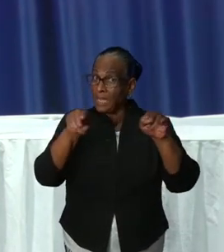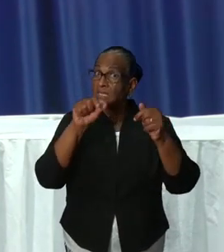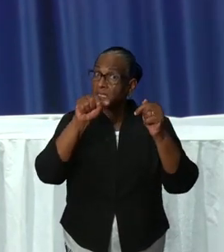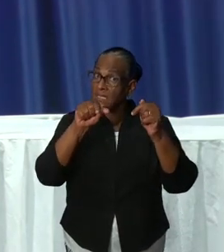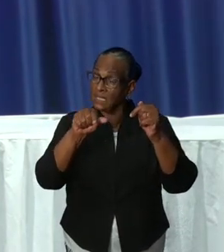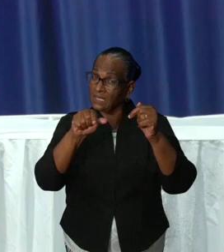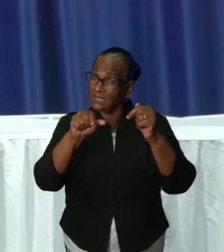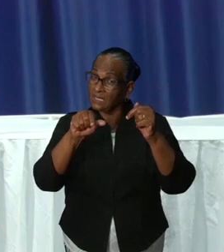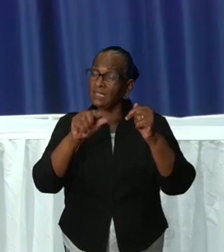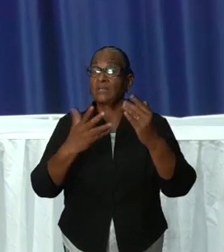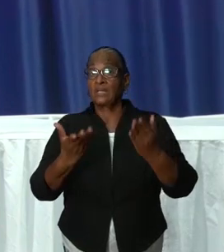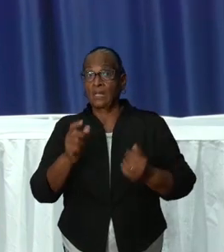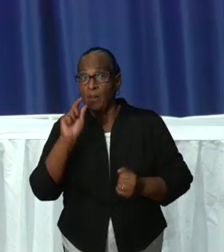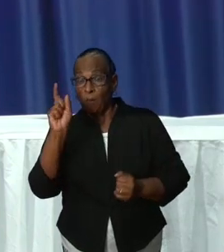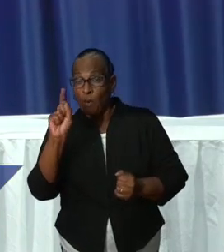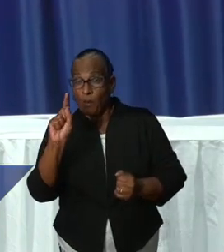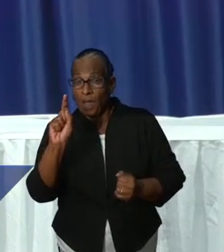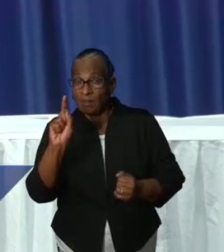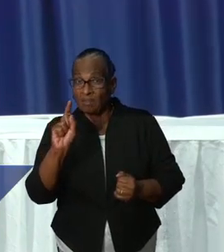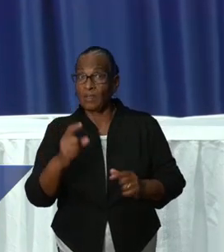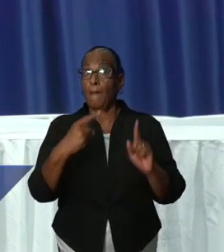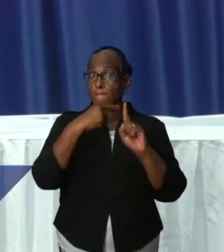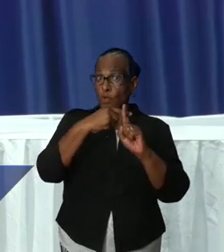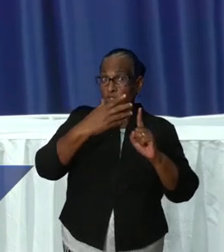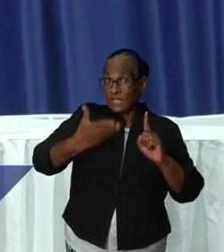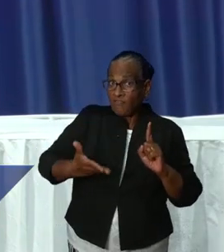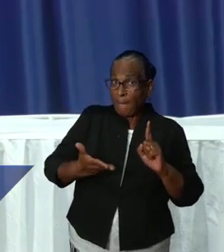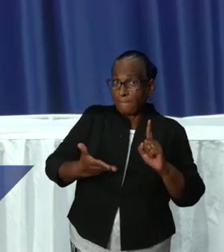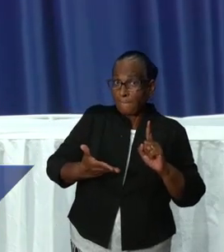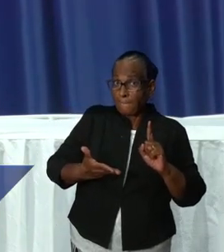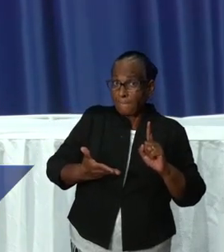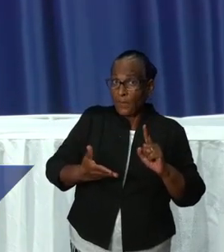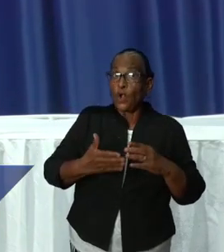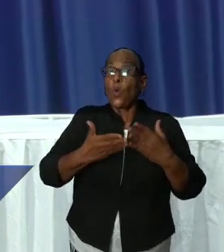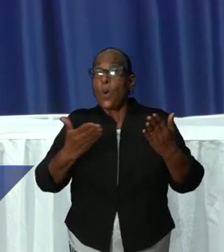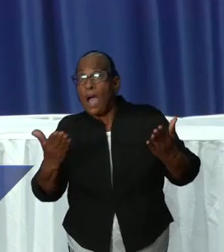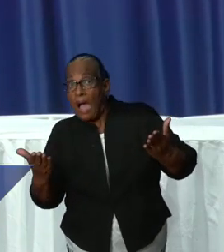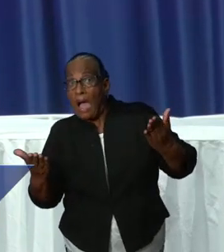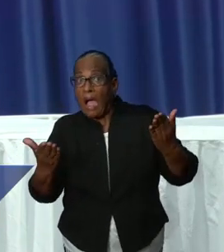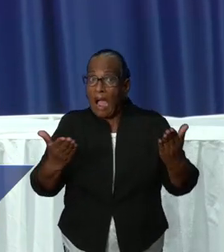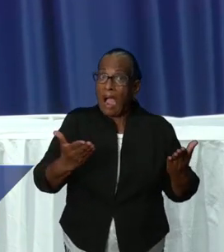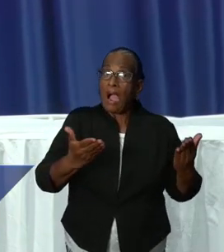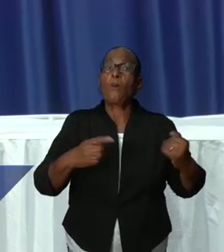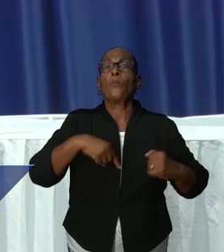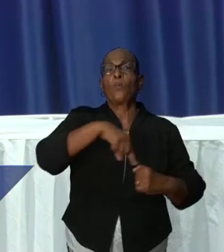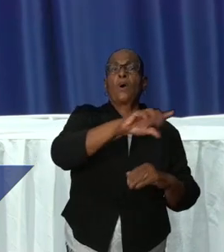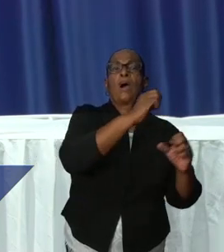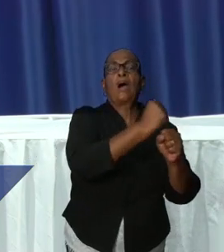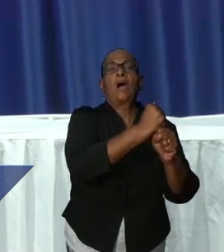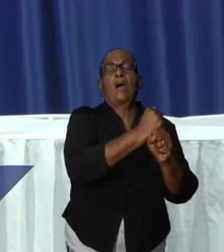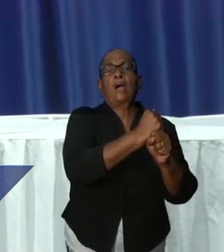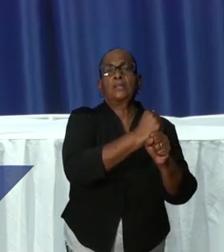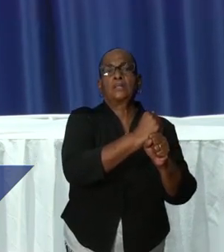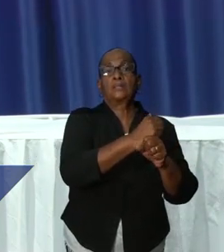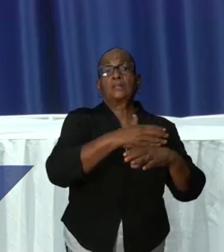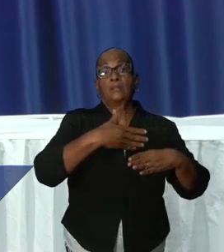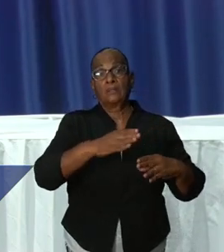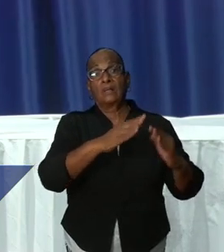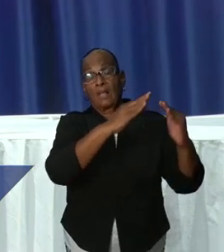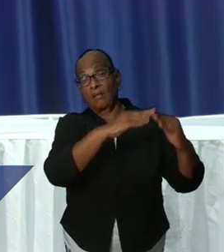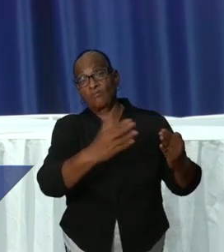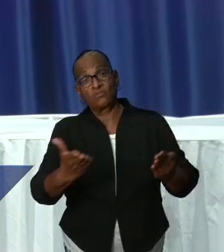parameters wordt op het moment dat zij positief zijn gekeken waar zij geplaatst moeten worden. Daarnaast wordt